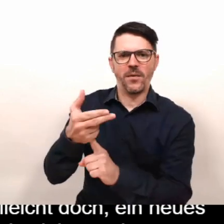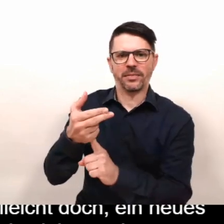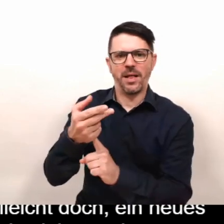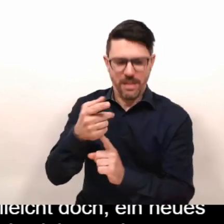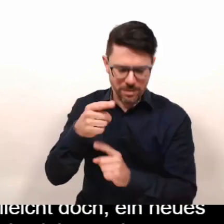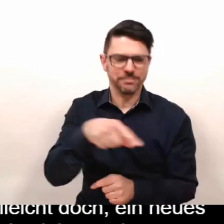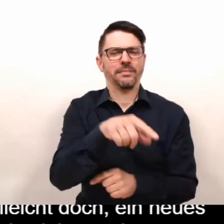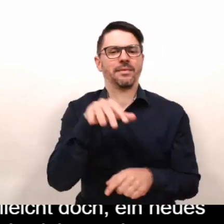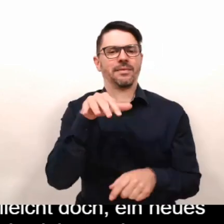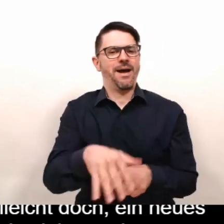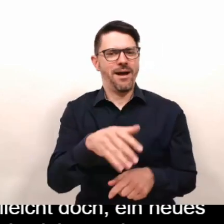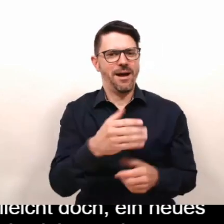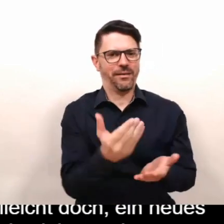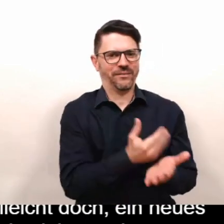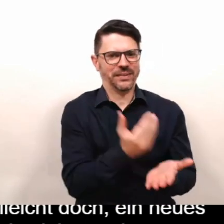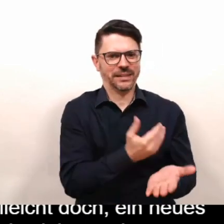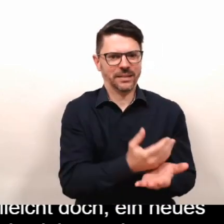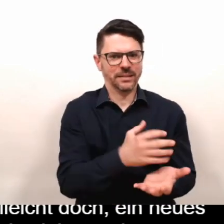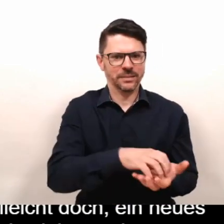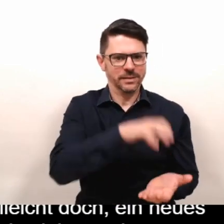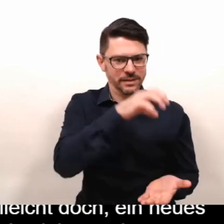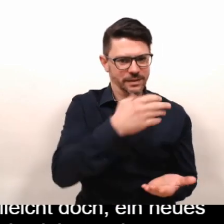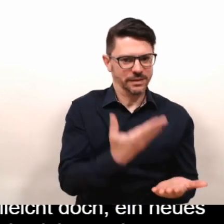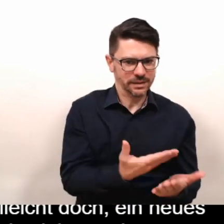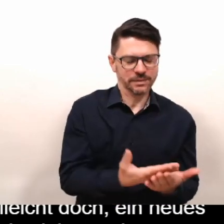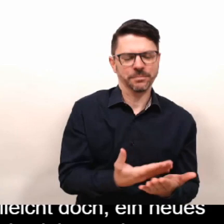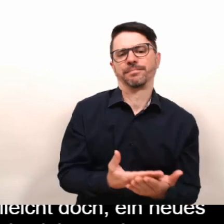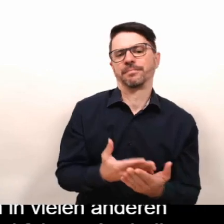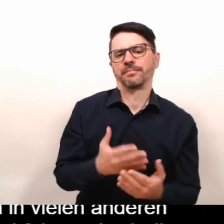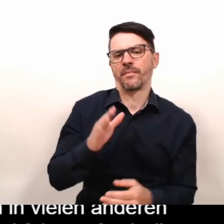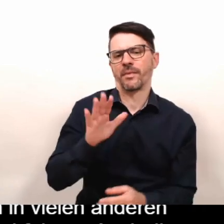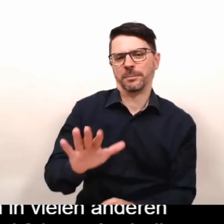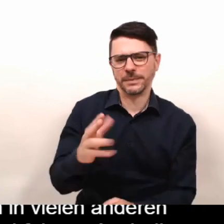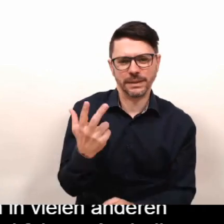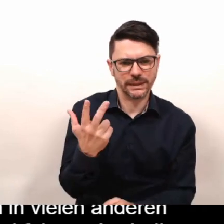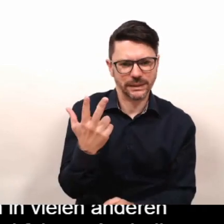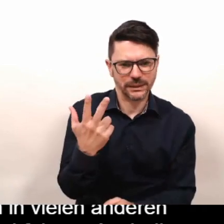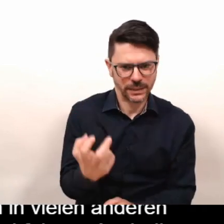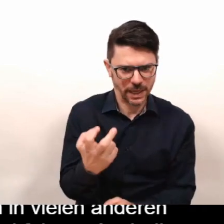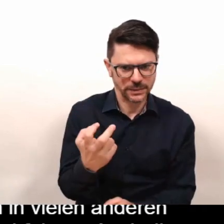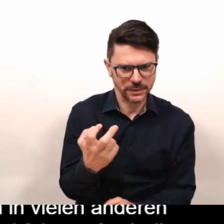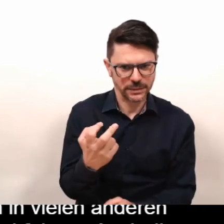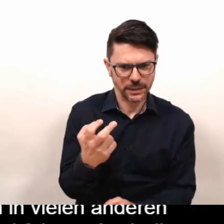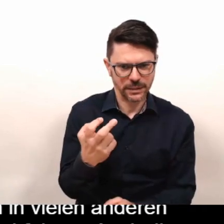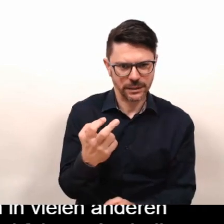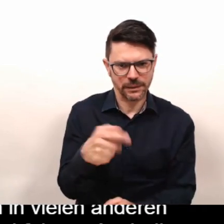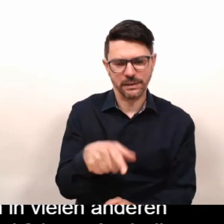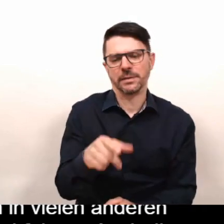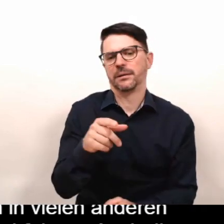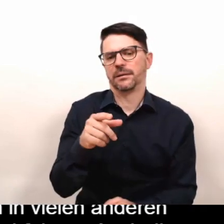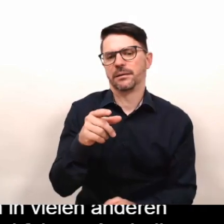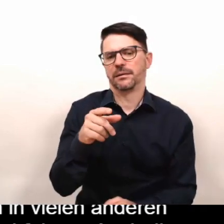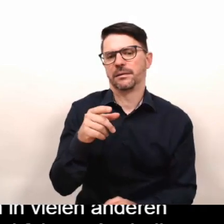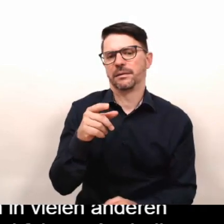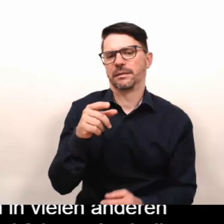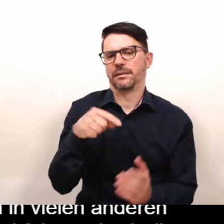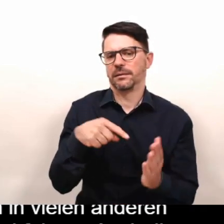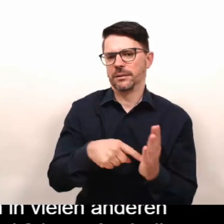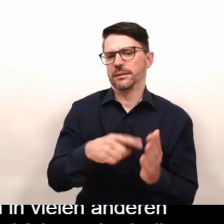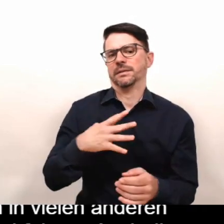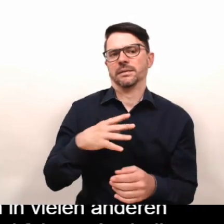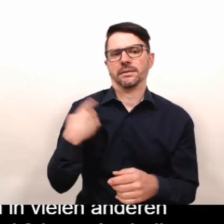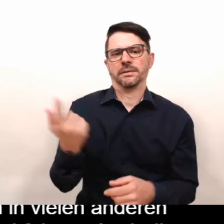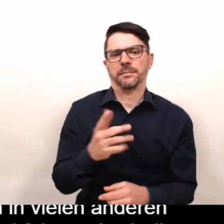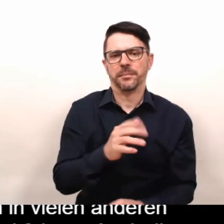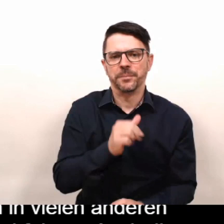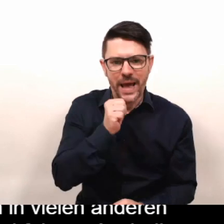wieder anzufeuern. Und wir sehen natürlich einige weitere Branchen, die bisher noch keine Perspektive haben, sei es die Schausteller, sei es